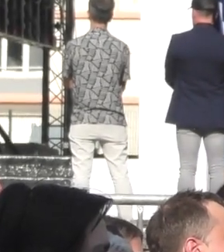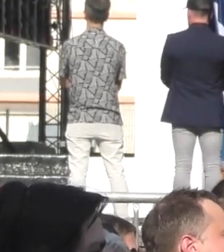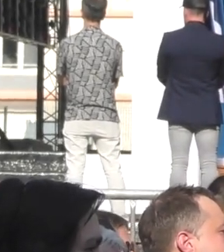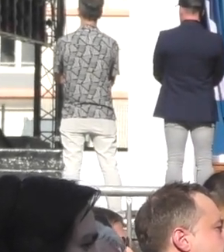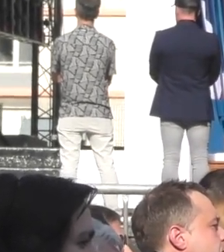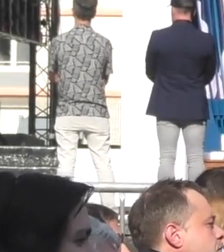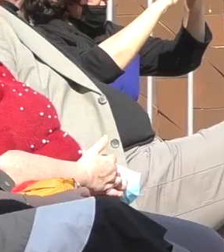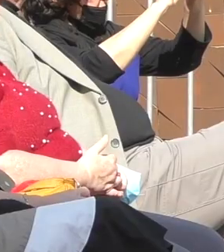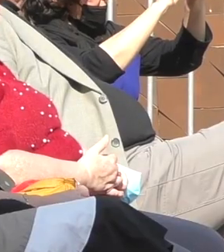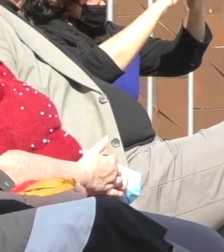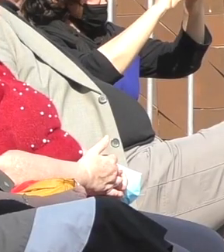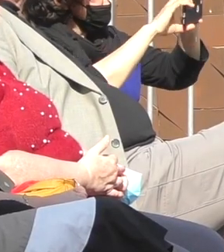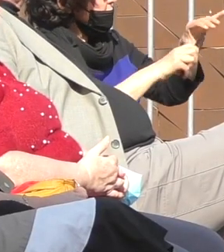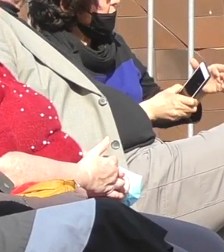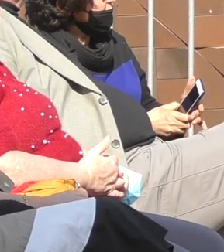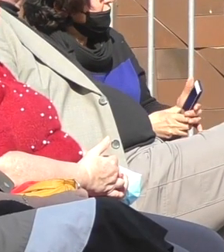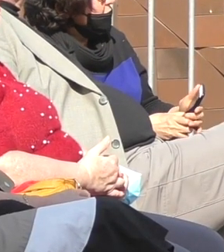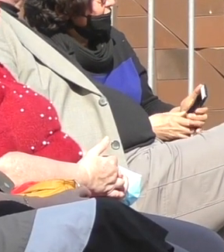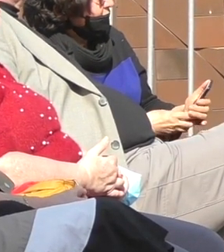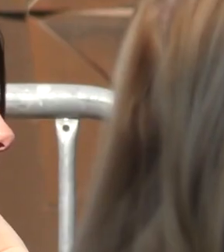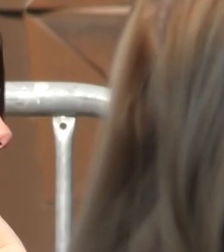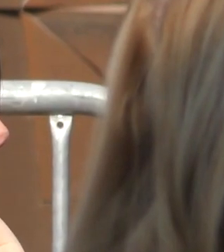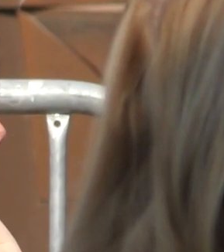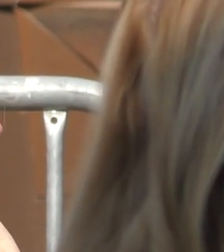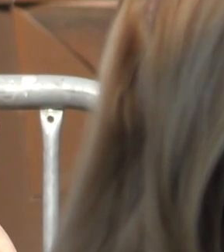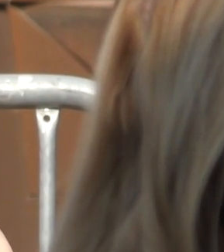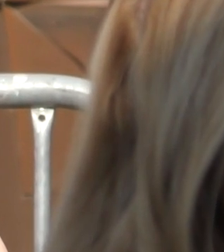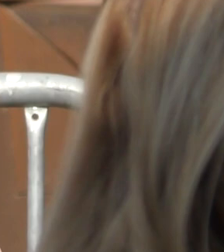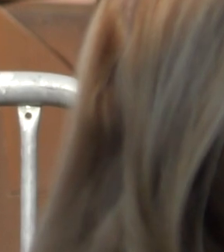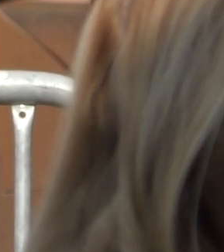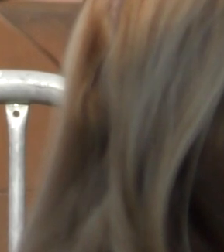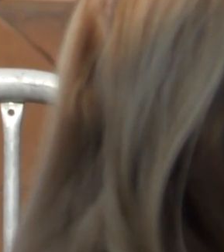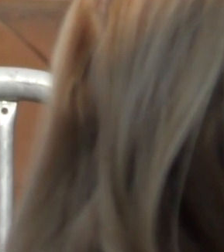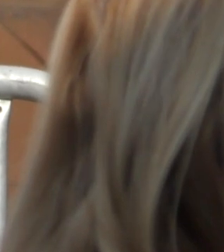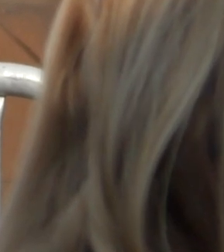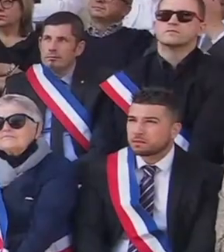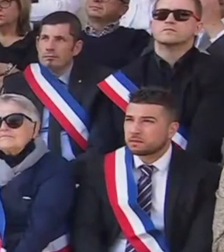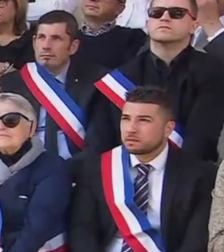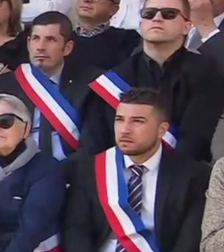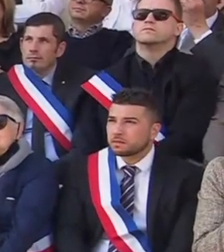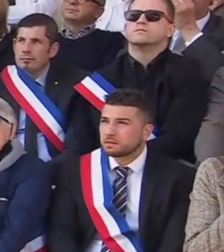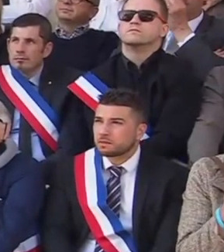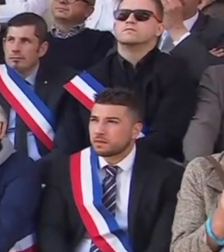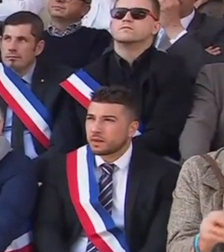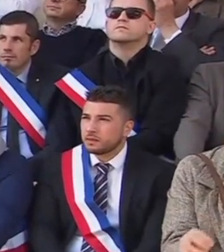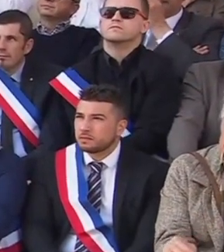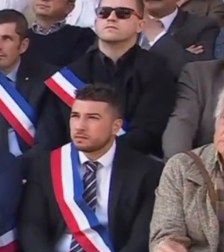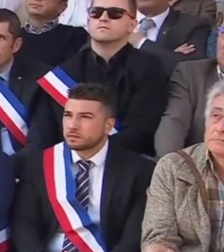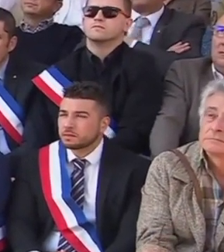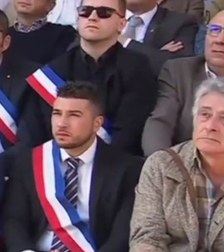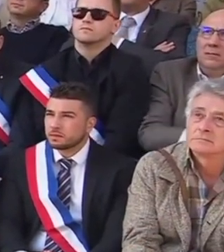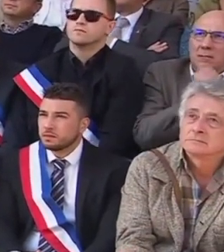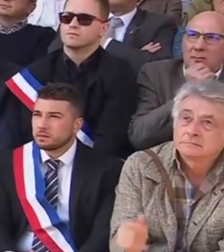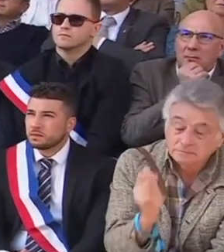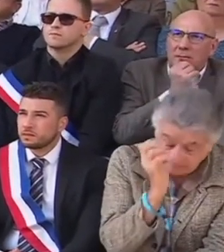notre société, je voudrais souligner devant vous l'importance de tout faire pour